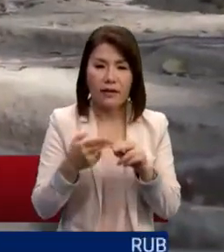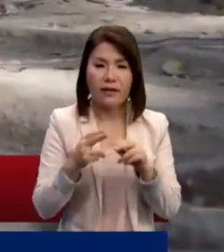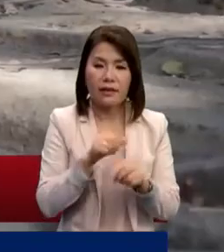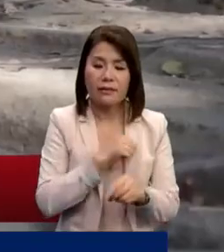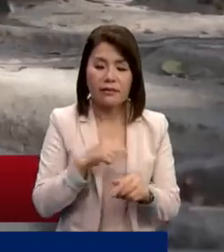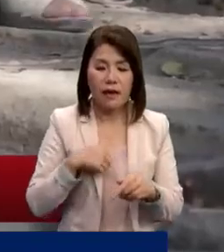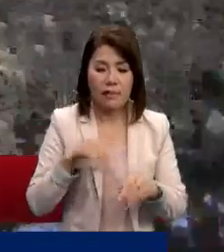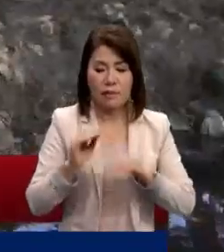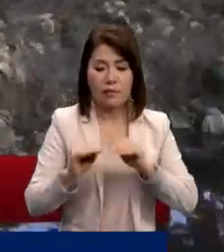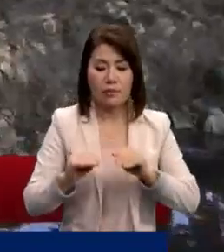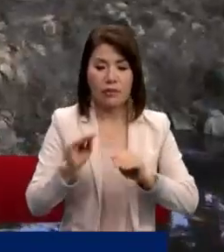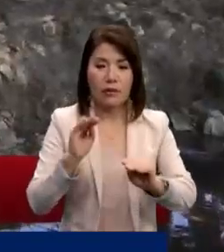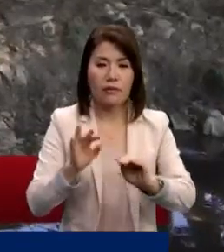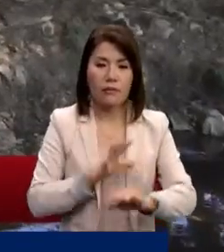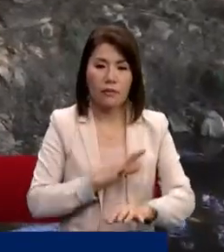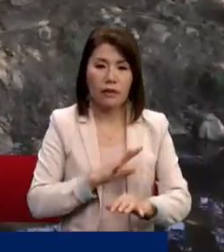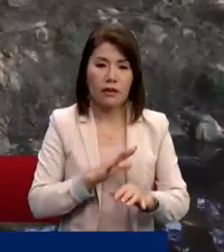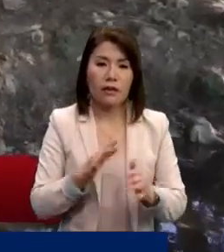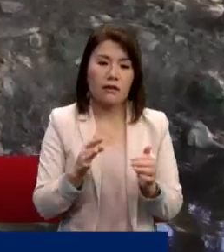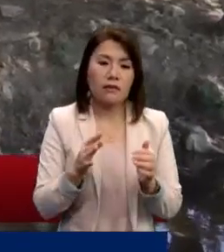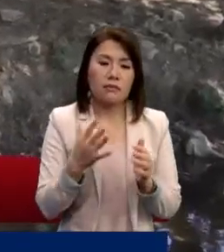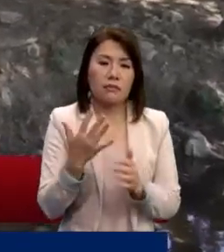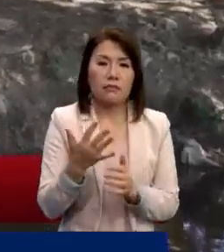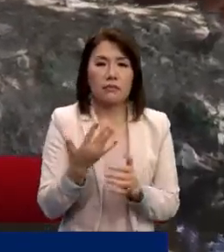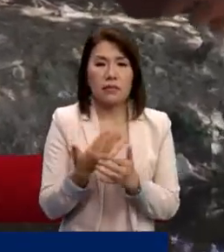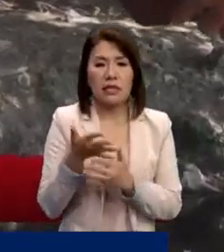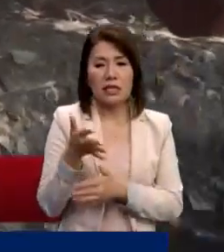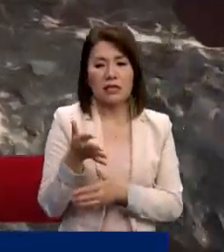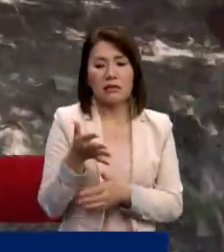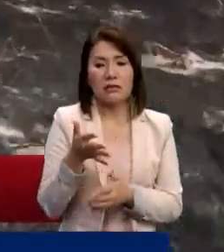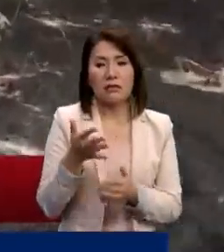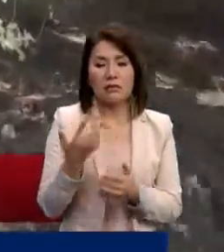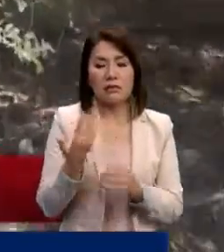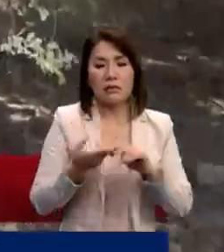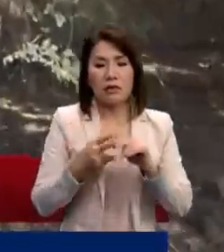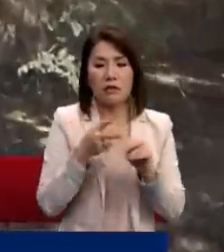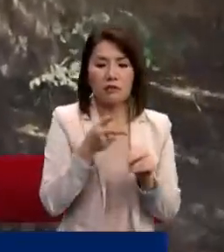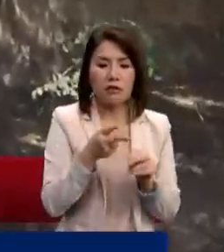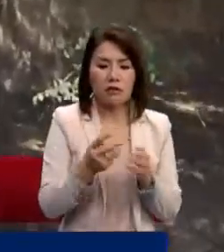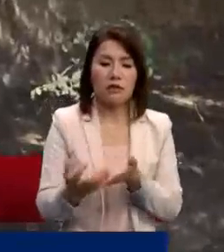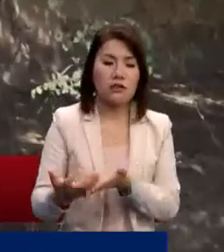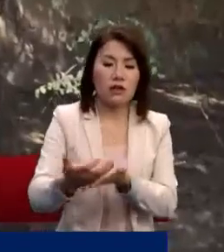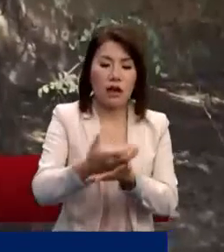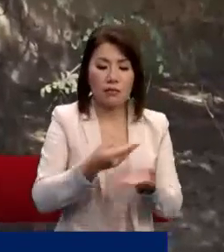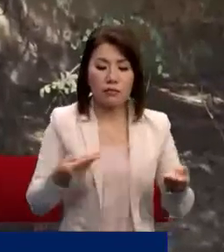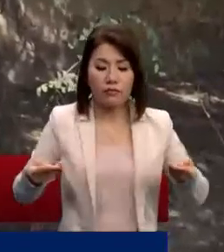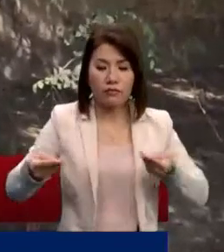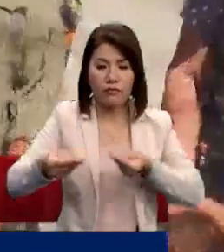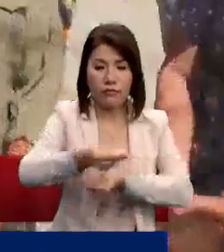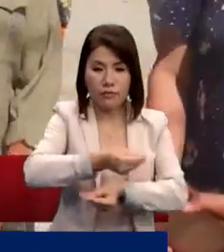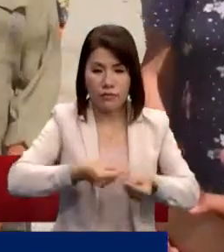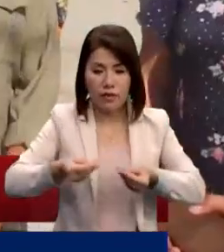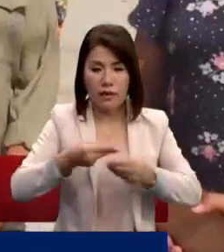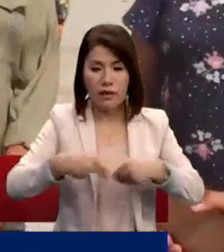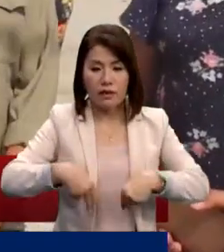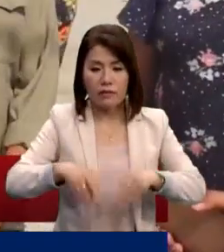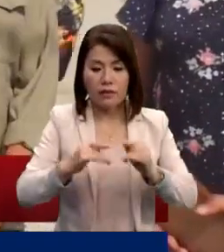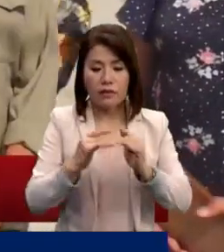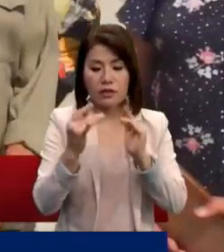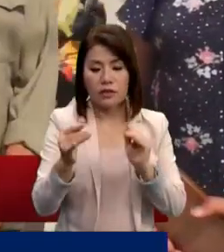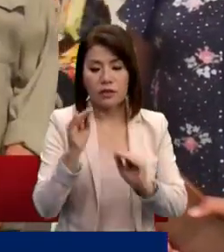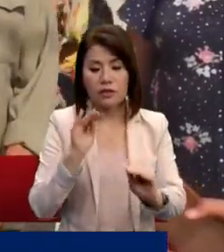өздері құрыпты. 5-6 көрші өзіміз 2000 теңгеден шығарып, мына столбыны сатып әкеп, балаларымыз үшін құрған. Жолға